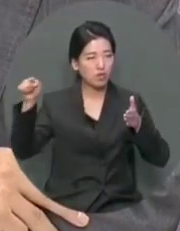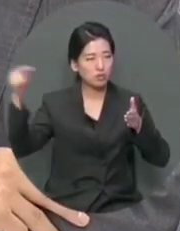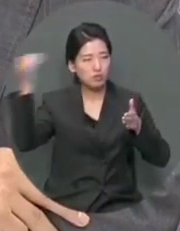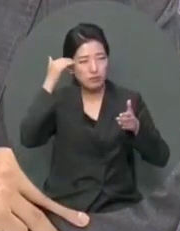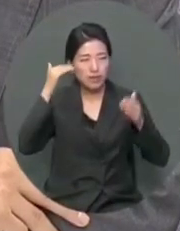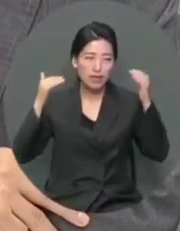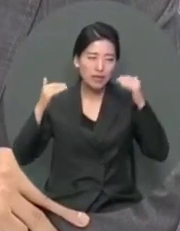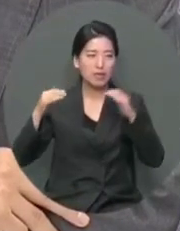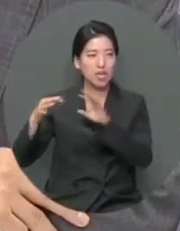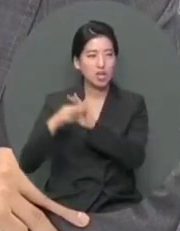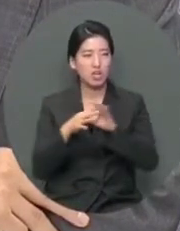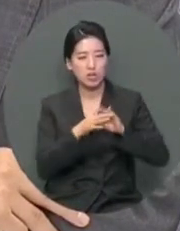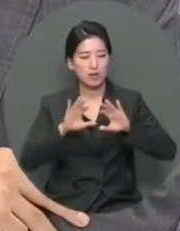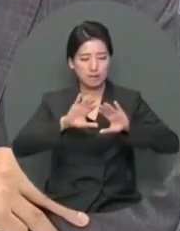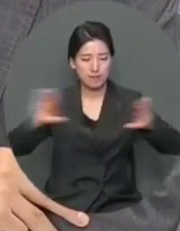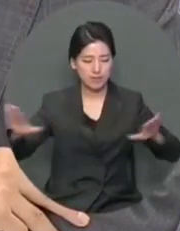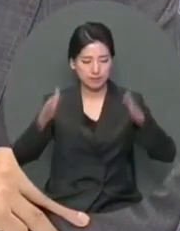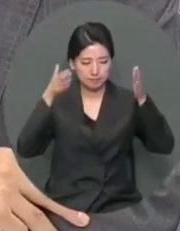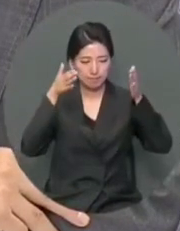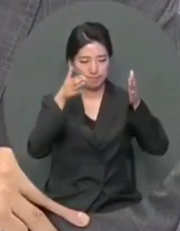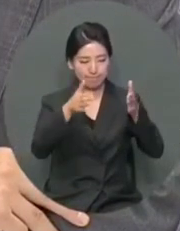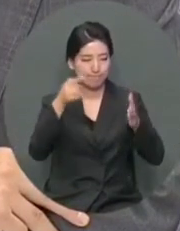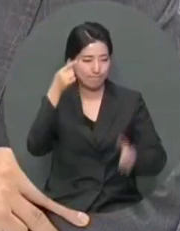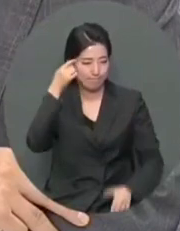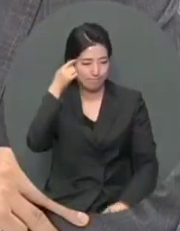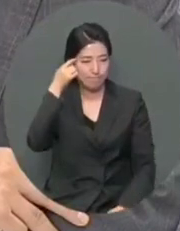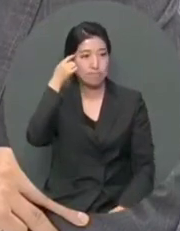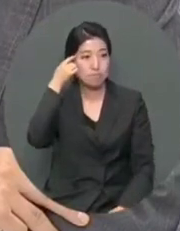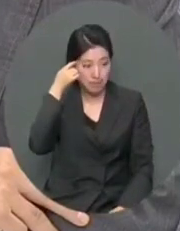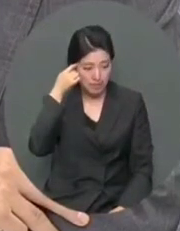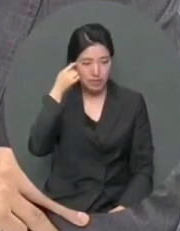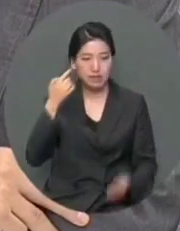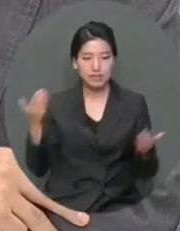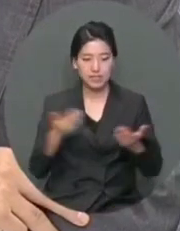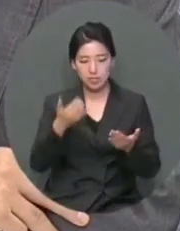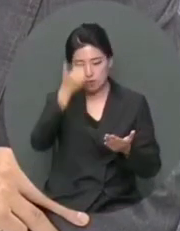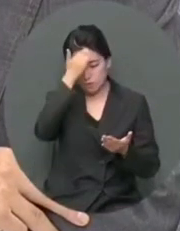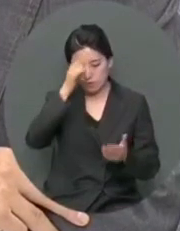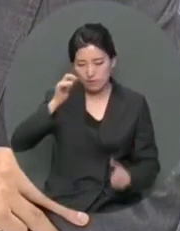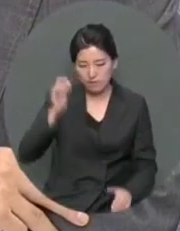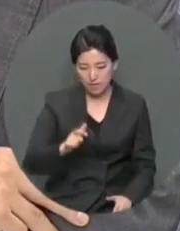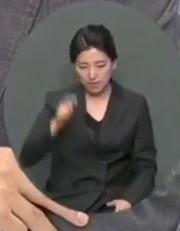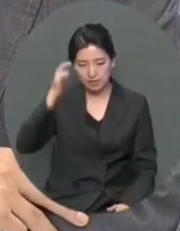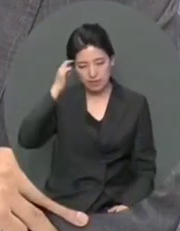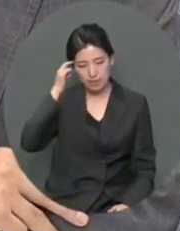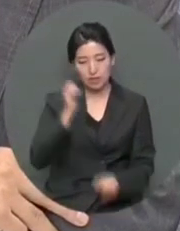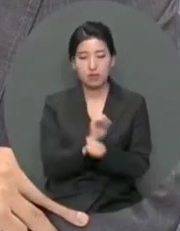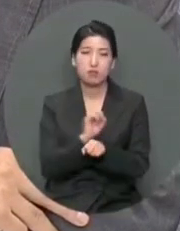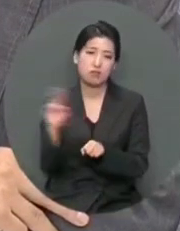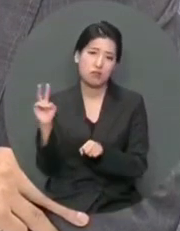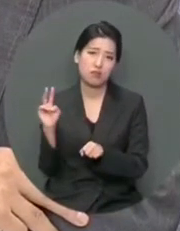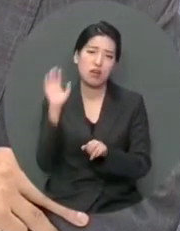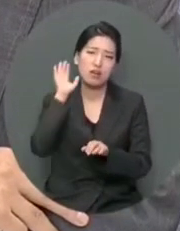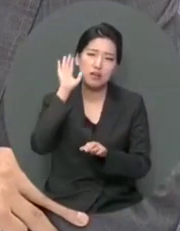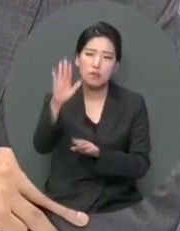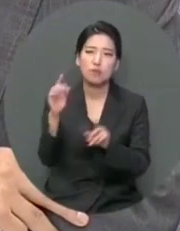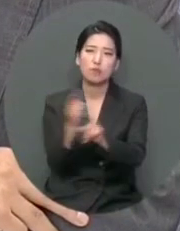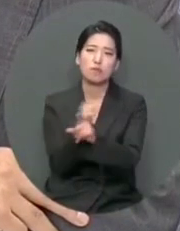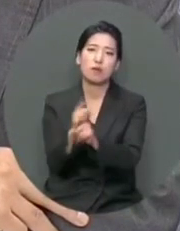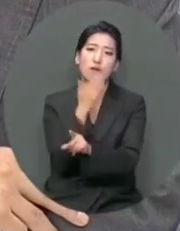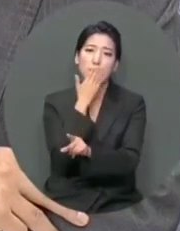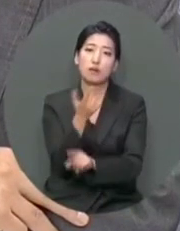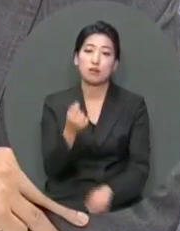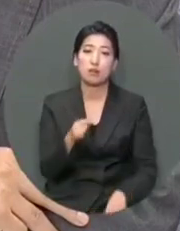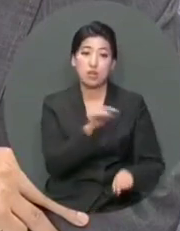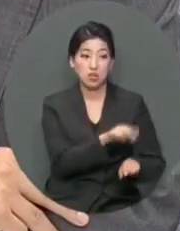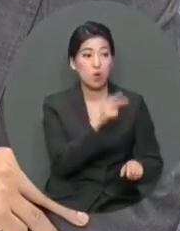도입해도 법관의 직업 윤리가 강화되지 않고서는 저는 실현이 상당히 어려움에 봉착하게